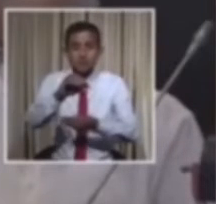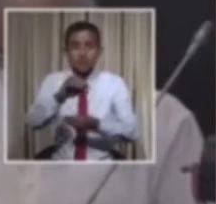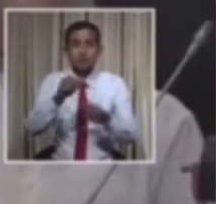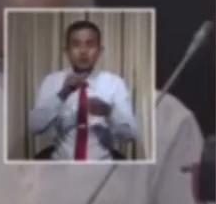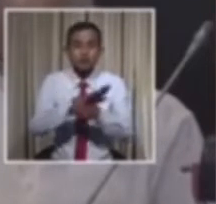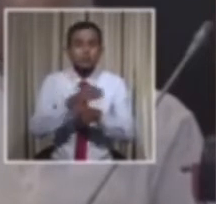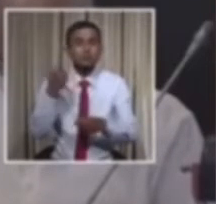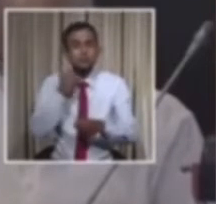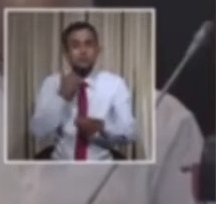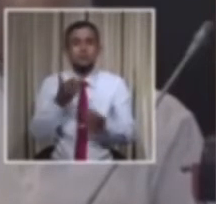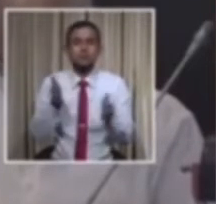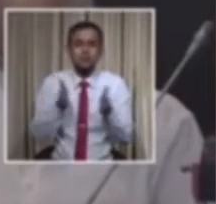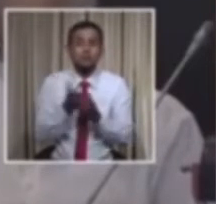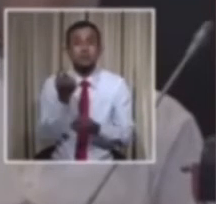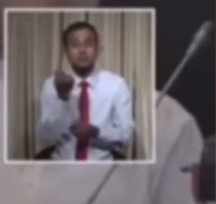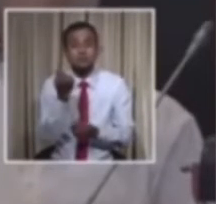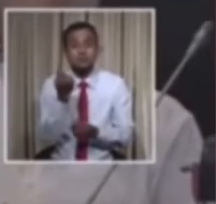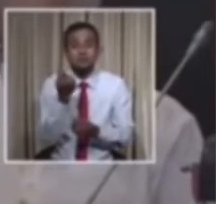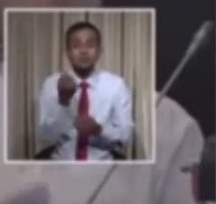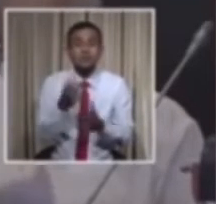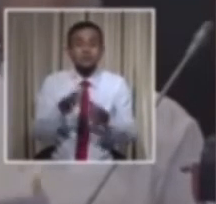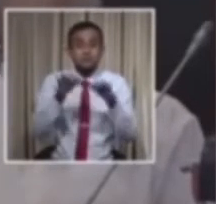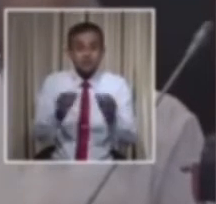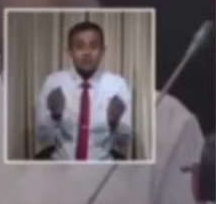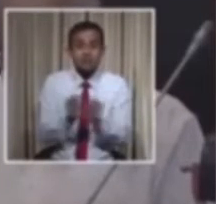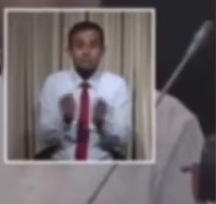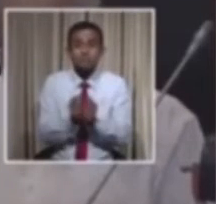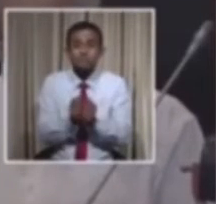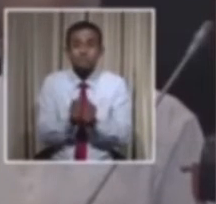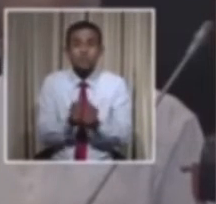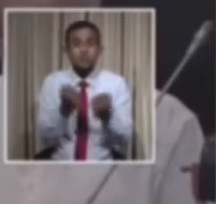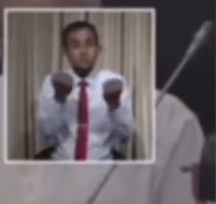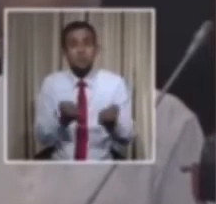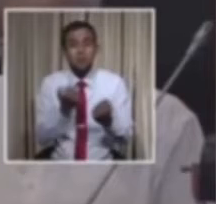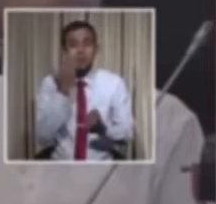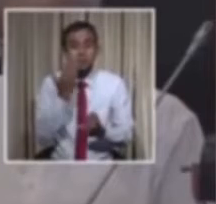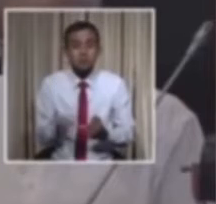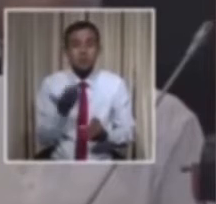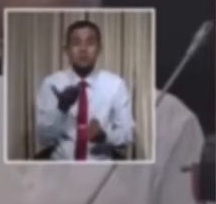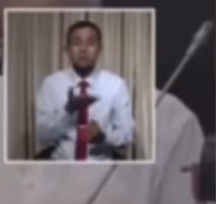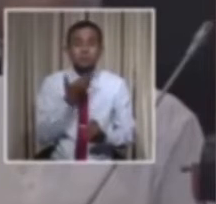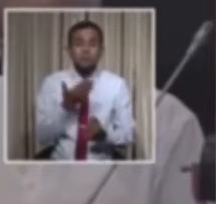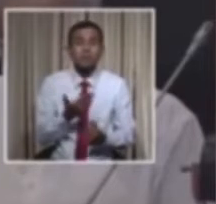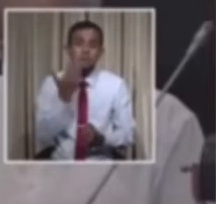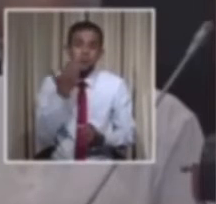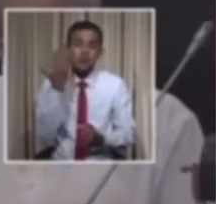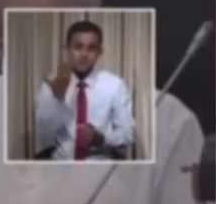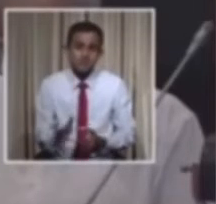அமர்த்தப்பட்டுள்ள சம்பளம் வழங்குவதற்காக அரசாங்கம் மாதாந்தம் சுமார் 3.5 பில்லியன் ரூபாவை